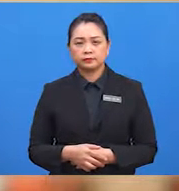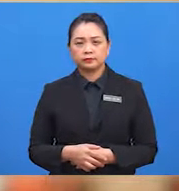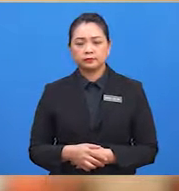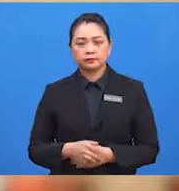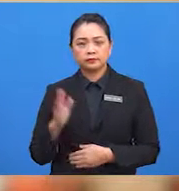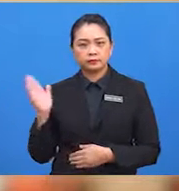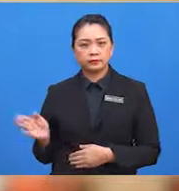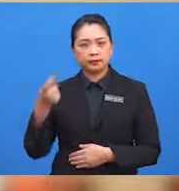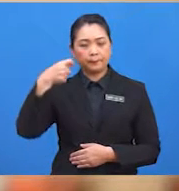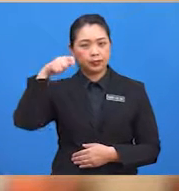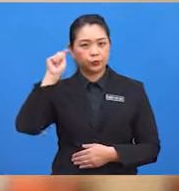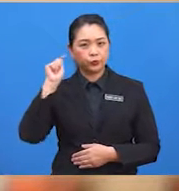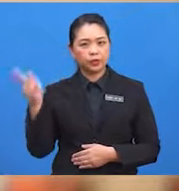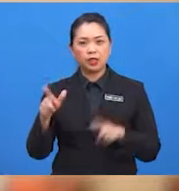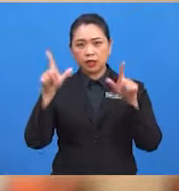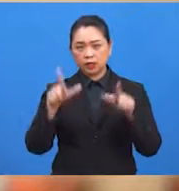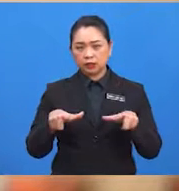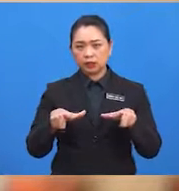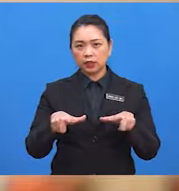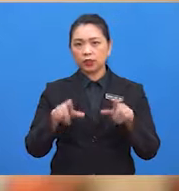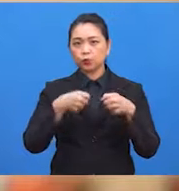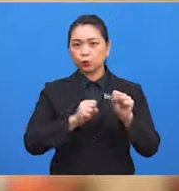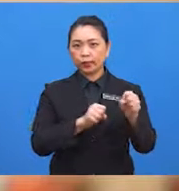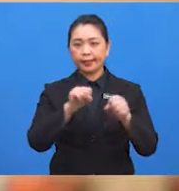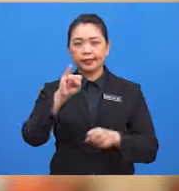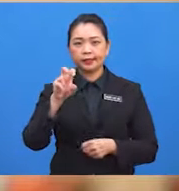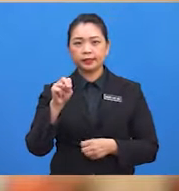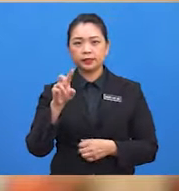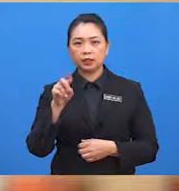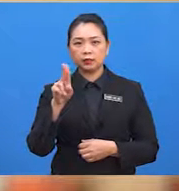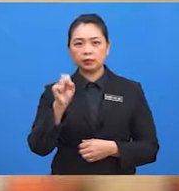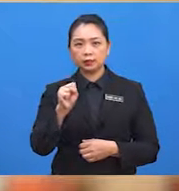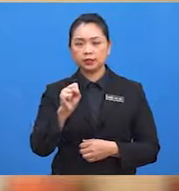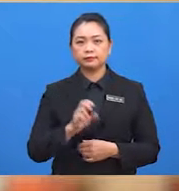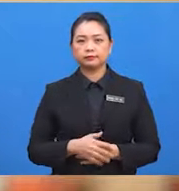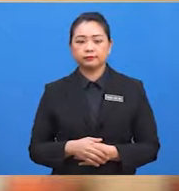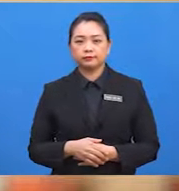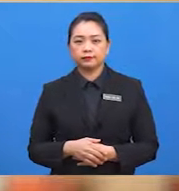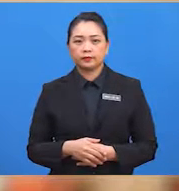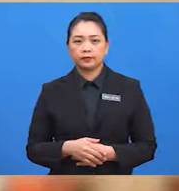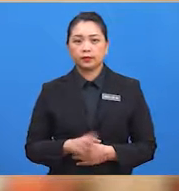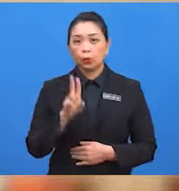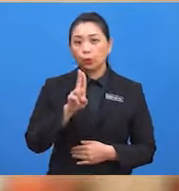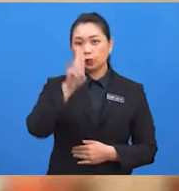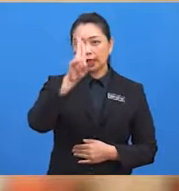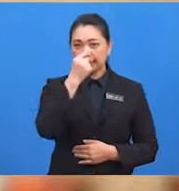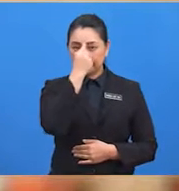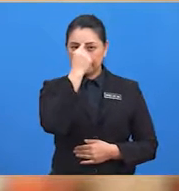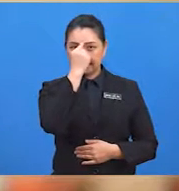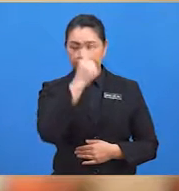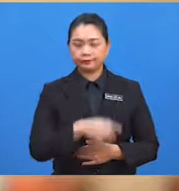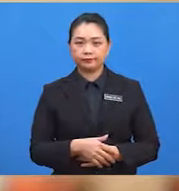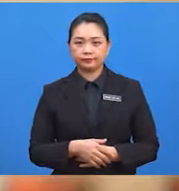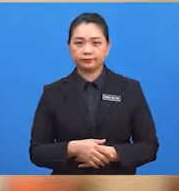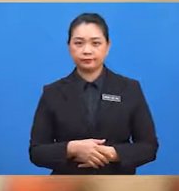Tamadun Indus terletak di lembah sungai Indus, iaitu di bahagian barat laut dan utara India. Kawasan ini